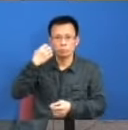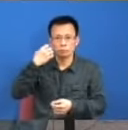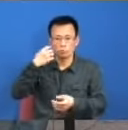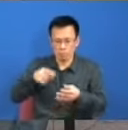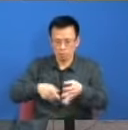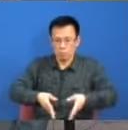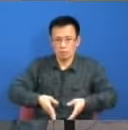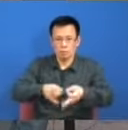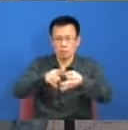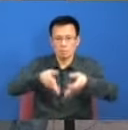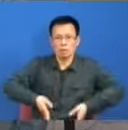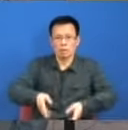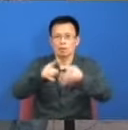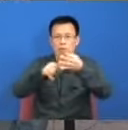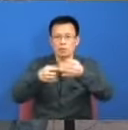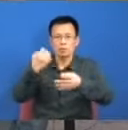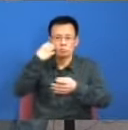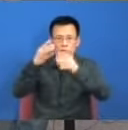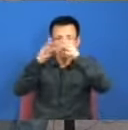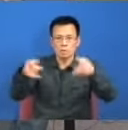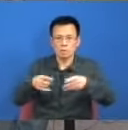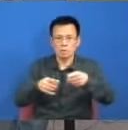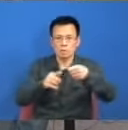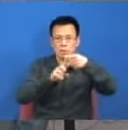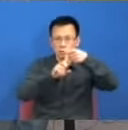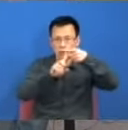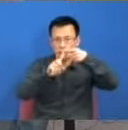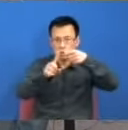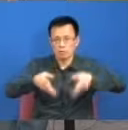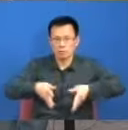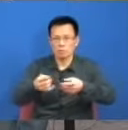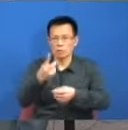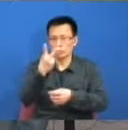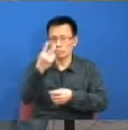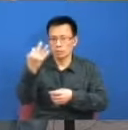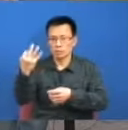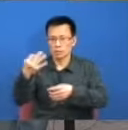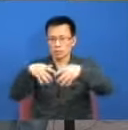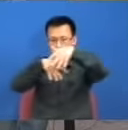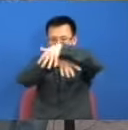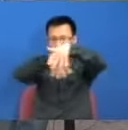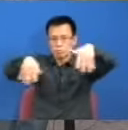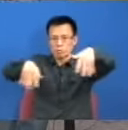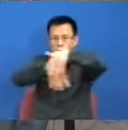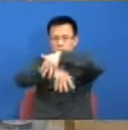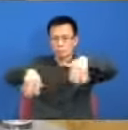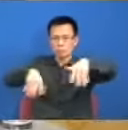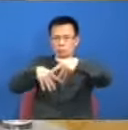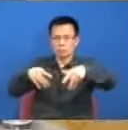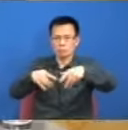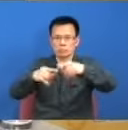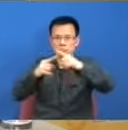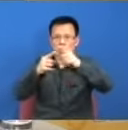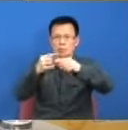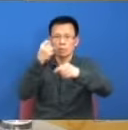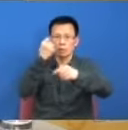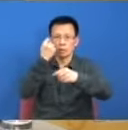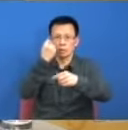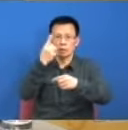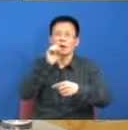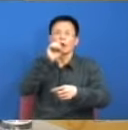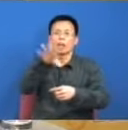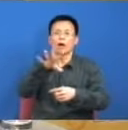度就係向住電車路啦。咁啊有兩至三行人咧就突然間咧嗌即